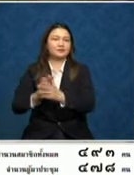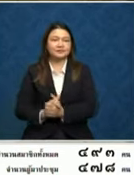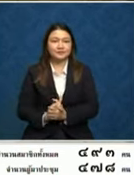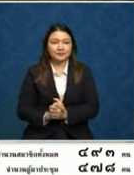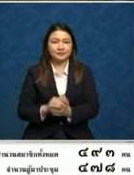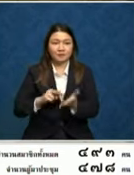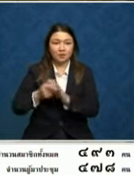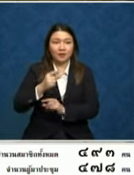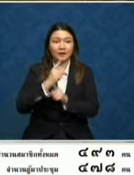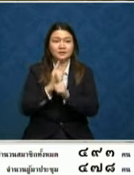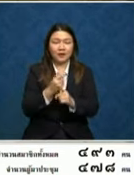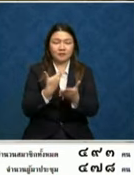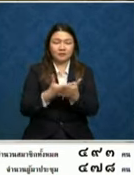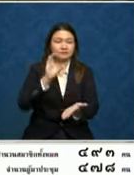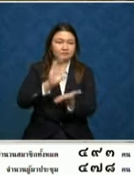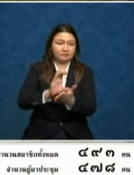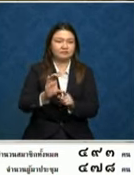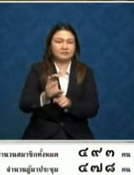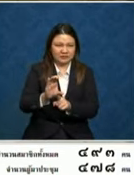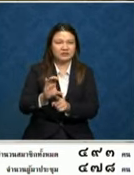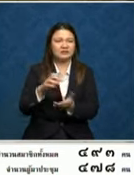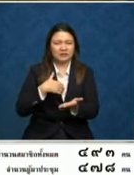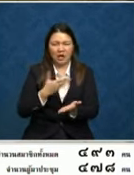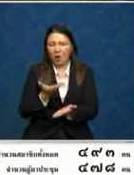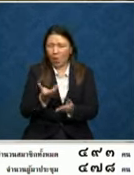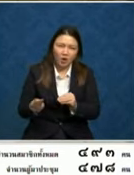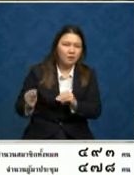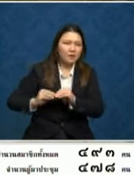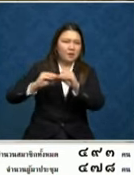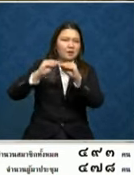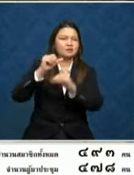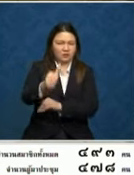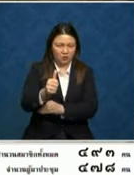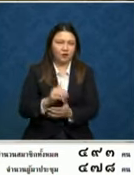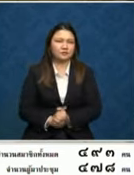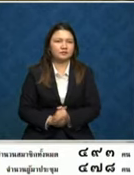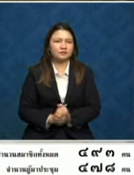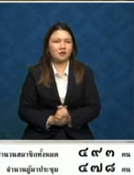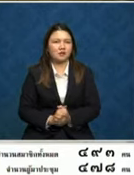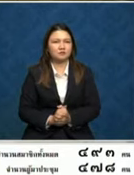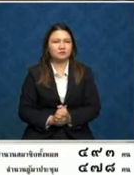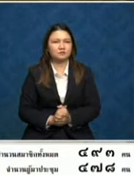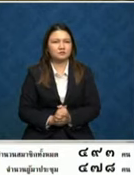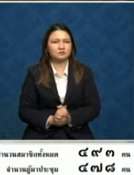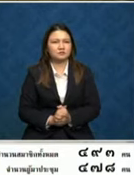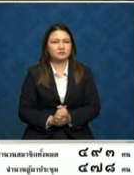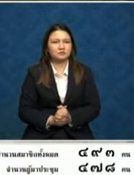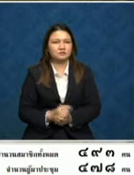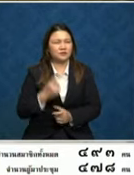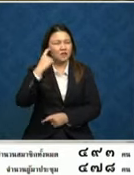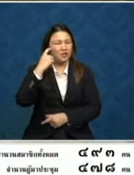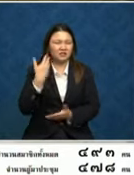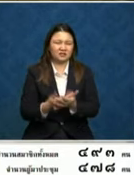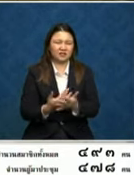ตามงบประมาณที่เห็นว่าอยากจะเพิ่มให้กระทรวงต่างประเทศให้มากกว่านี้ไม่ใช่